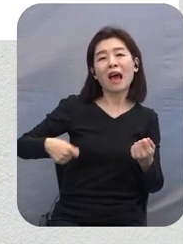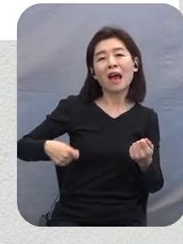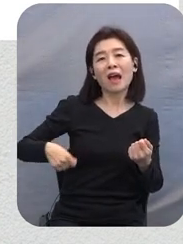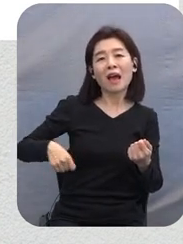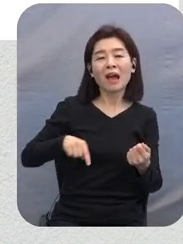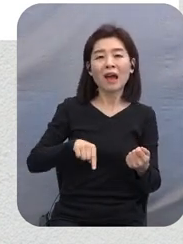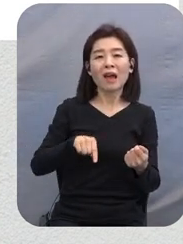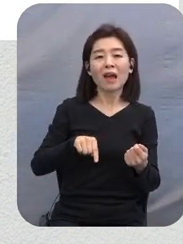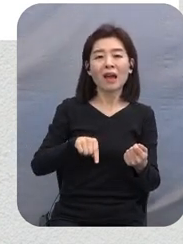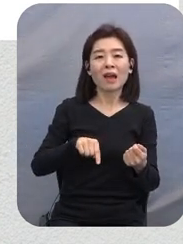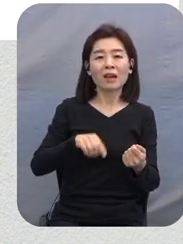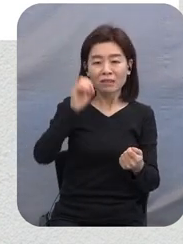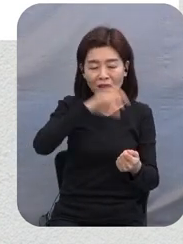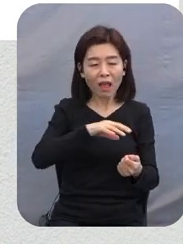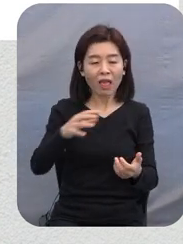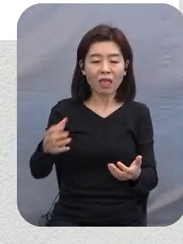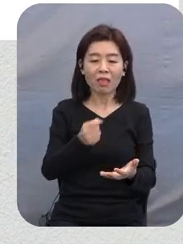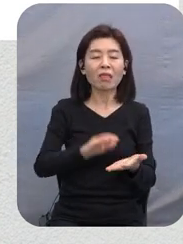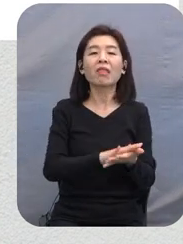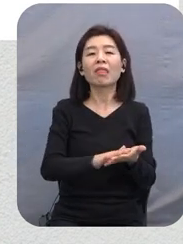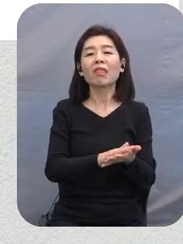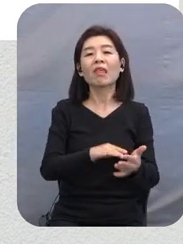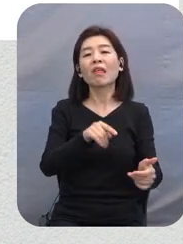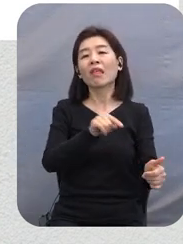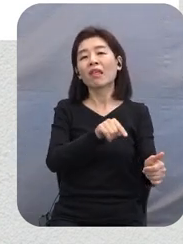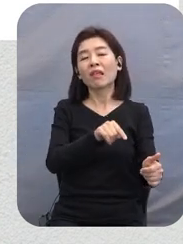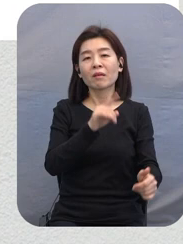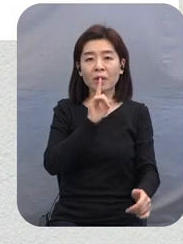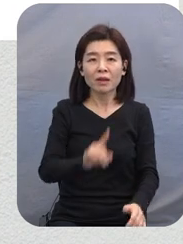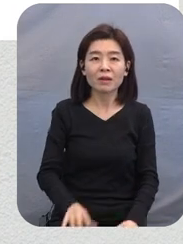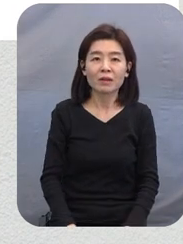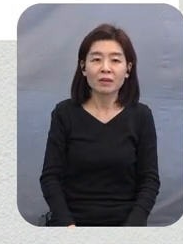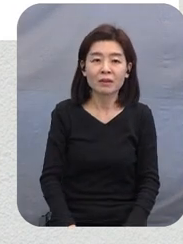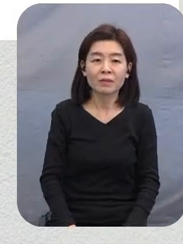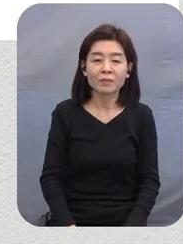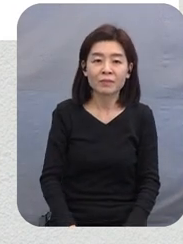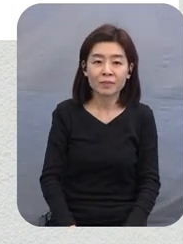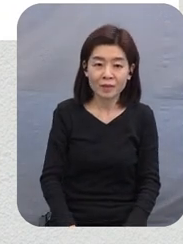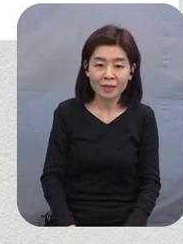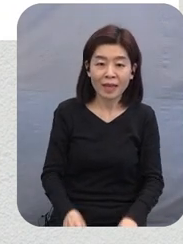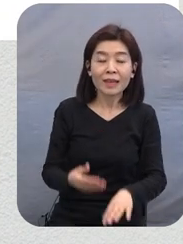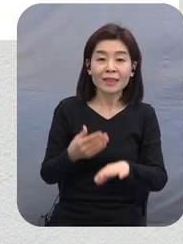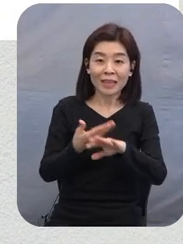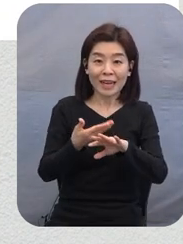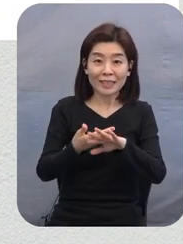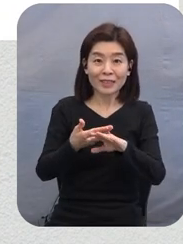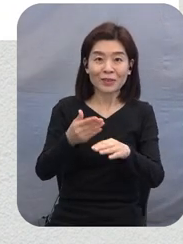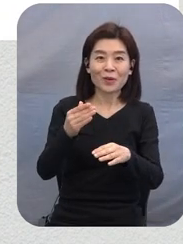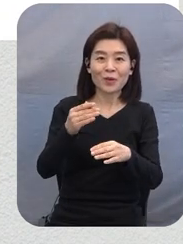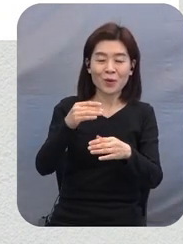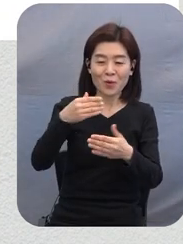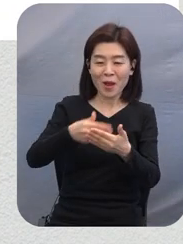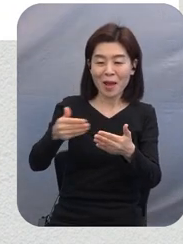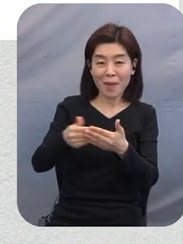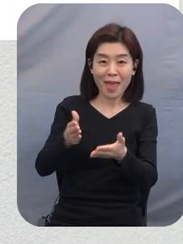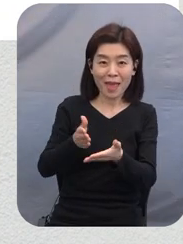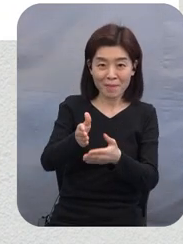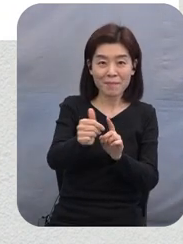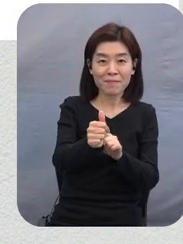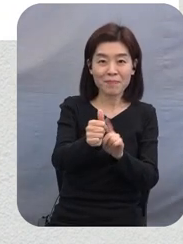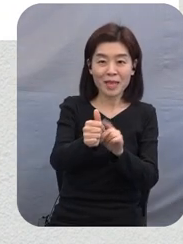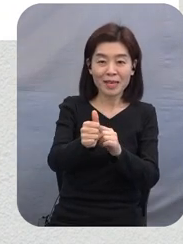놀아. 그랬더니 이걸 보고 박재동 화백님이 아주 재미난 그림을